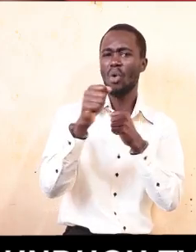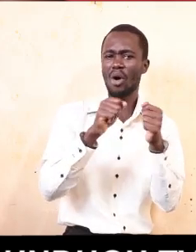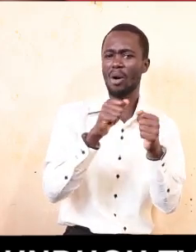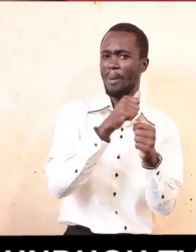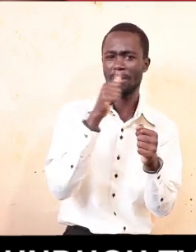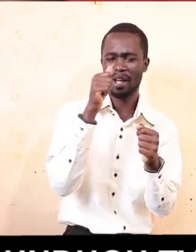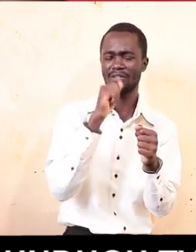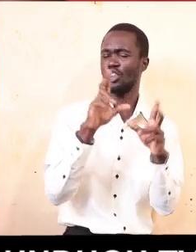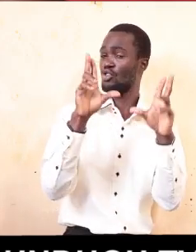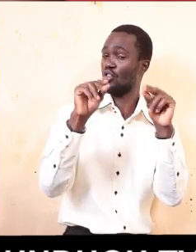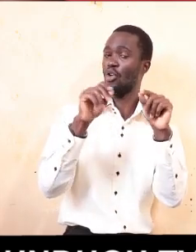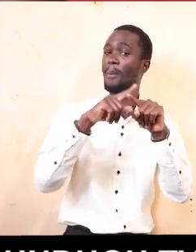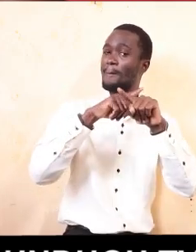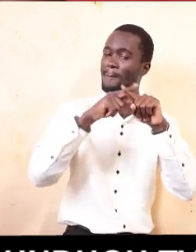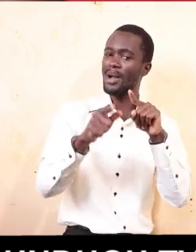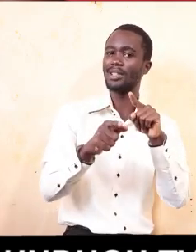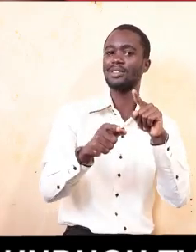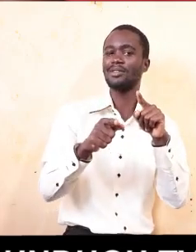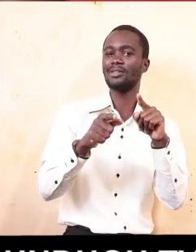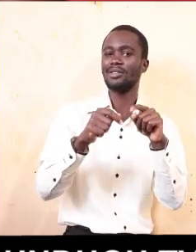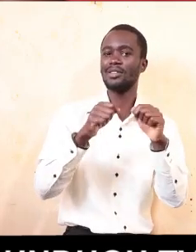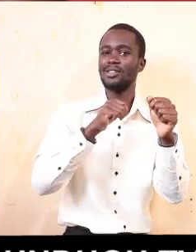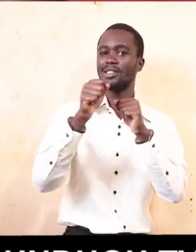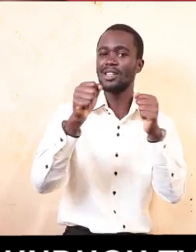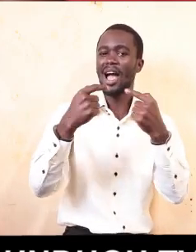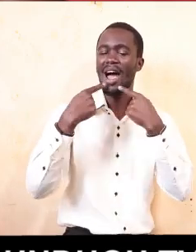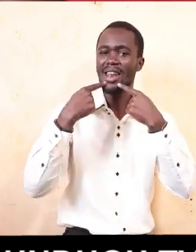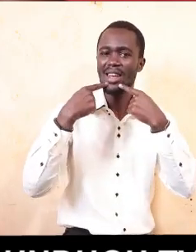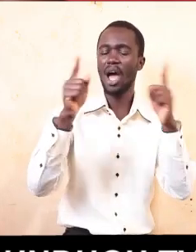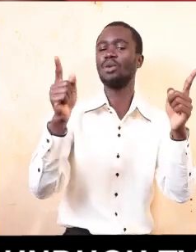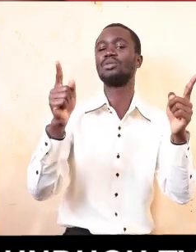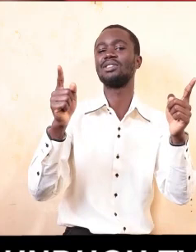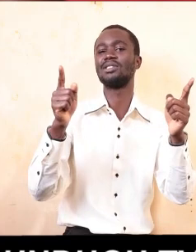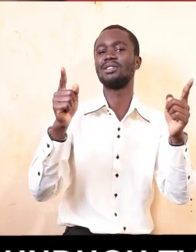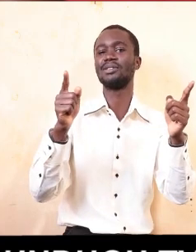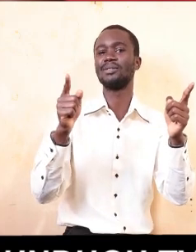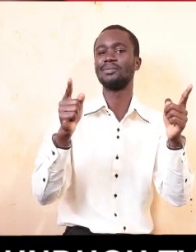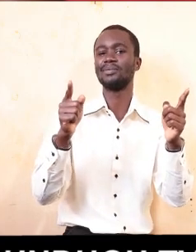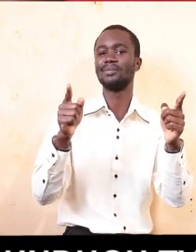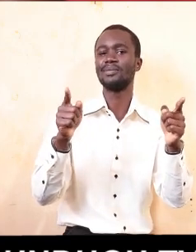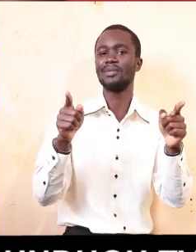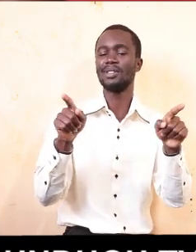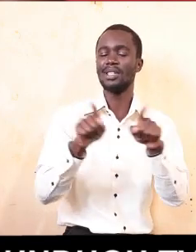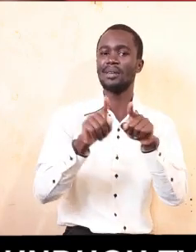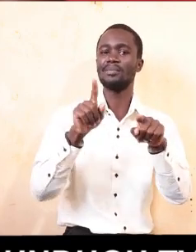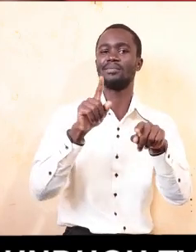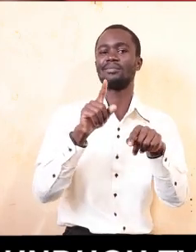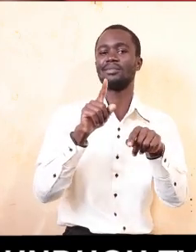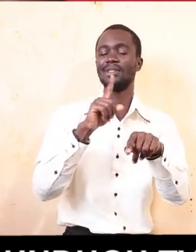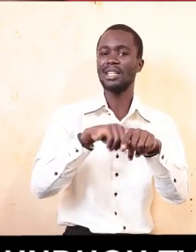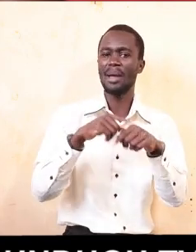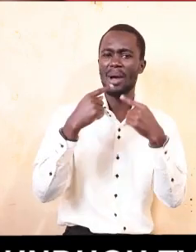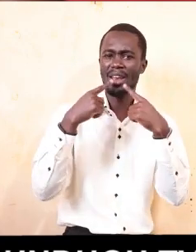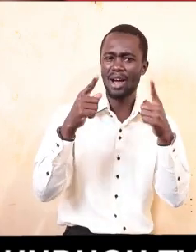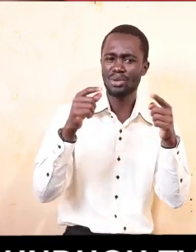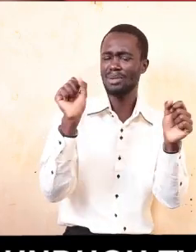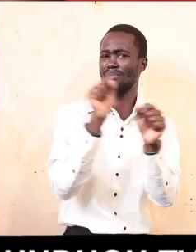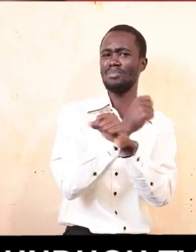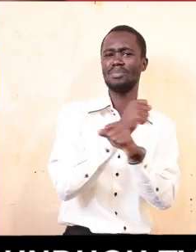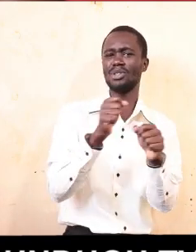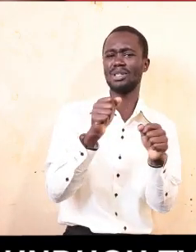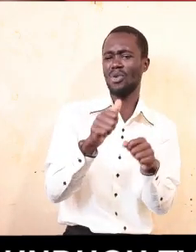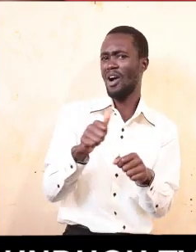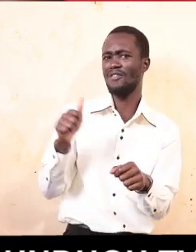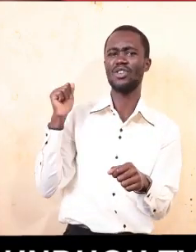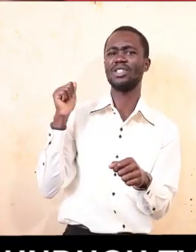yake akitangaza inakuwa vita, na ni vita ambayo uwezi kuepuka, kwa